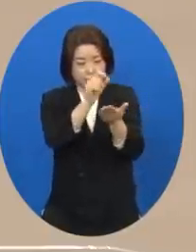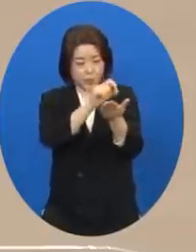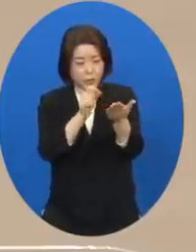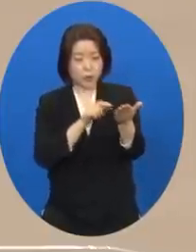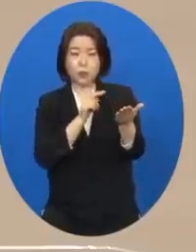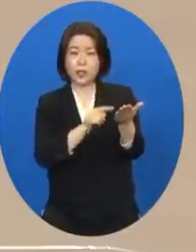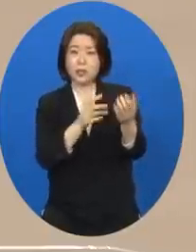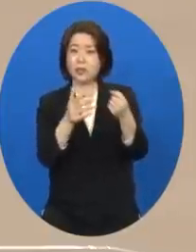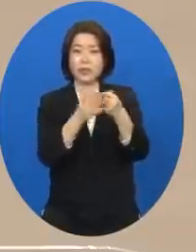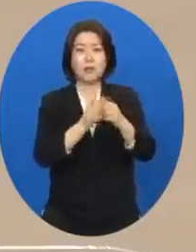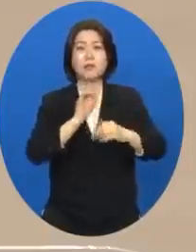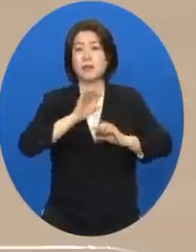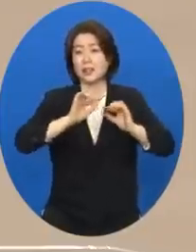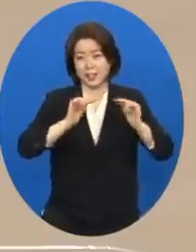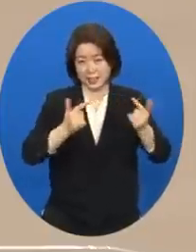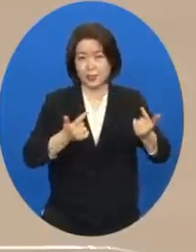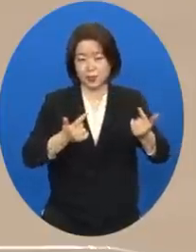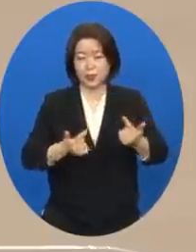아닙니다